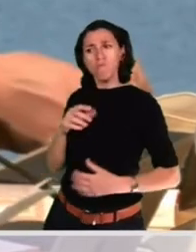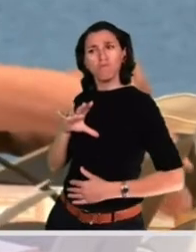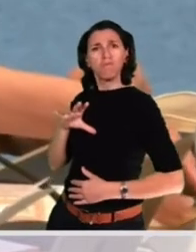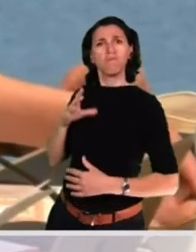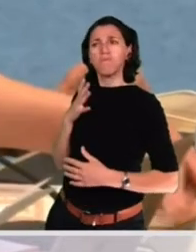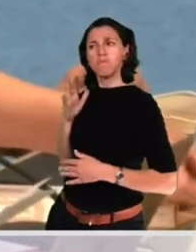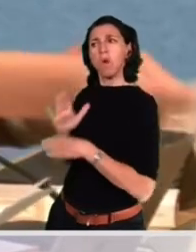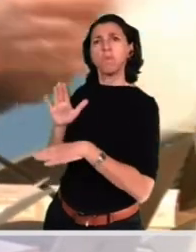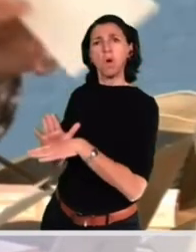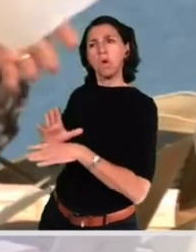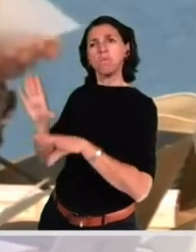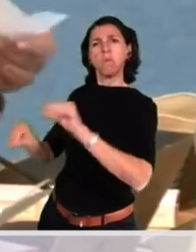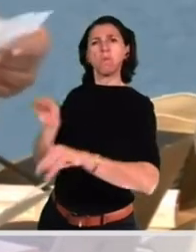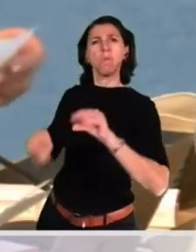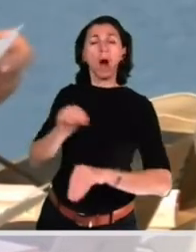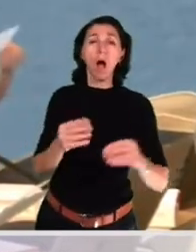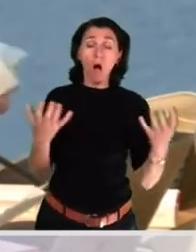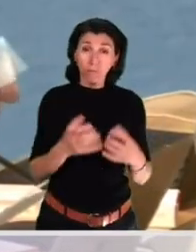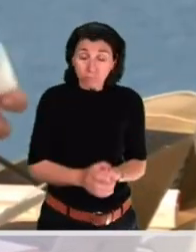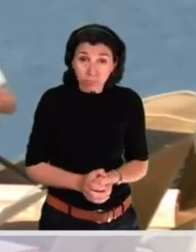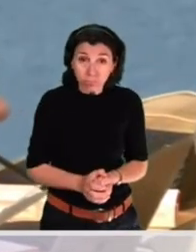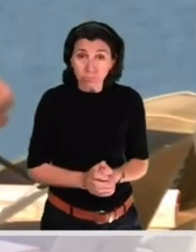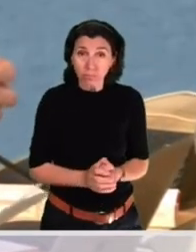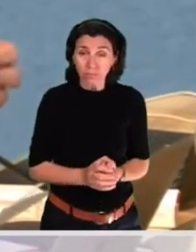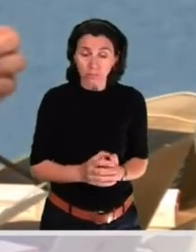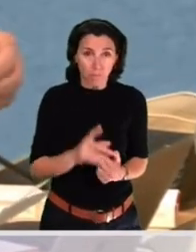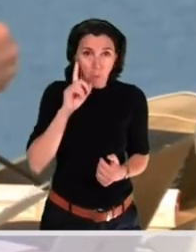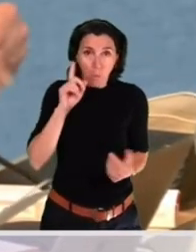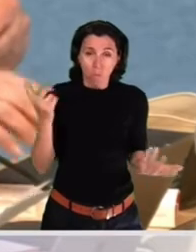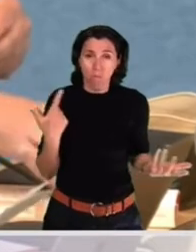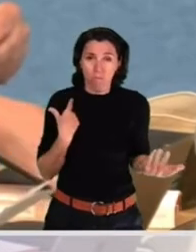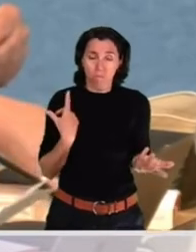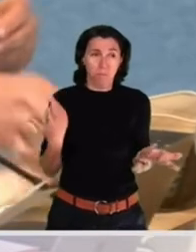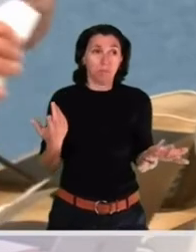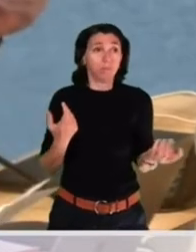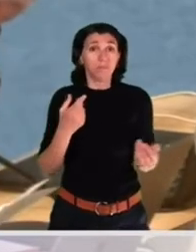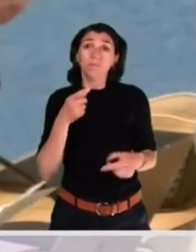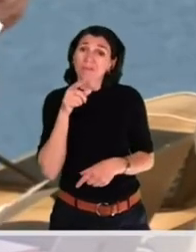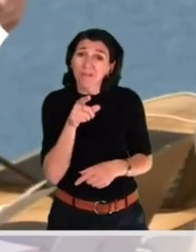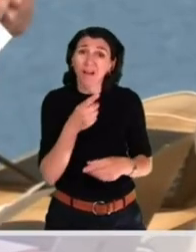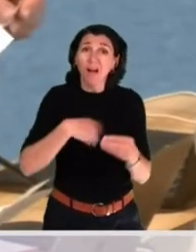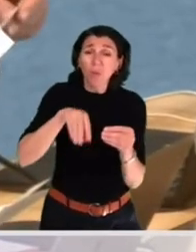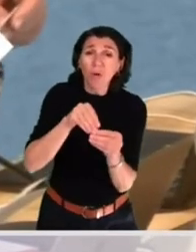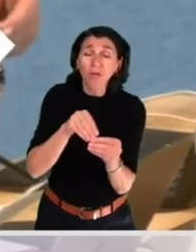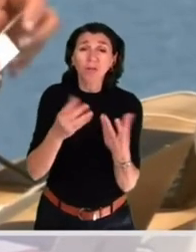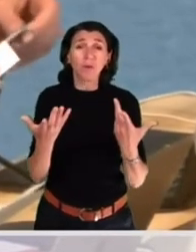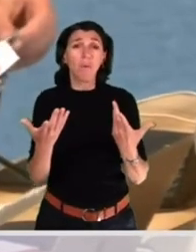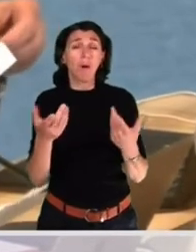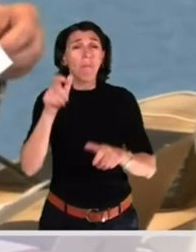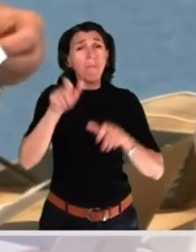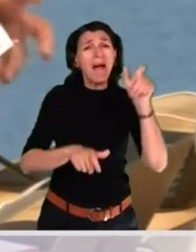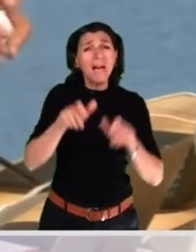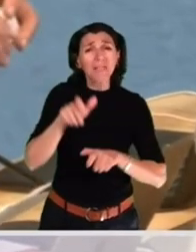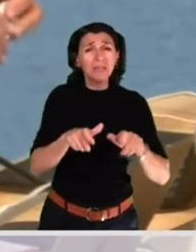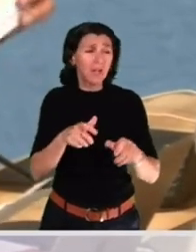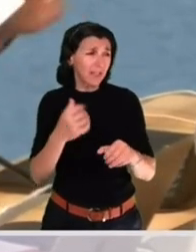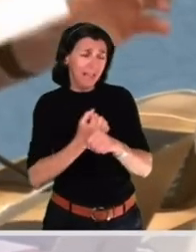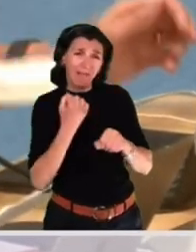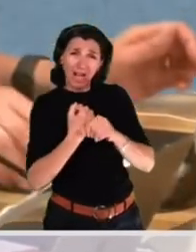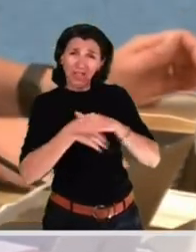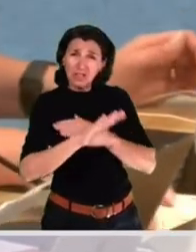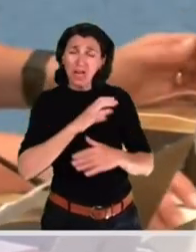les faire taire. Et ce que vous faites aussi à l'égard des employés communaux en les menant au pénal pour des